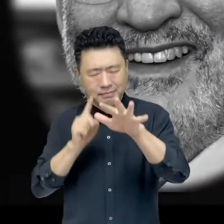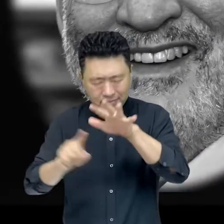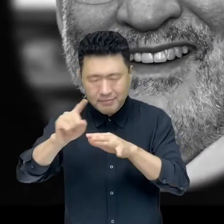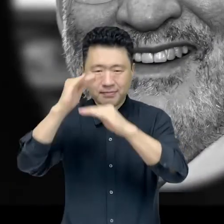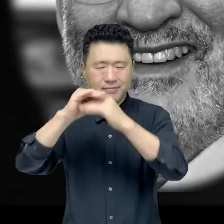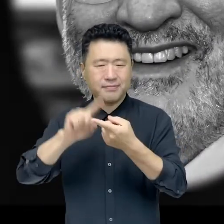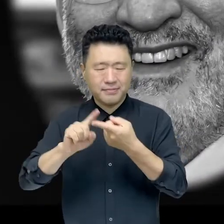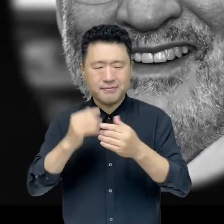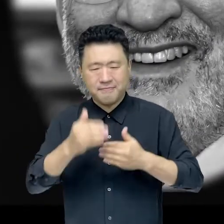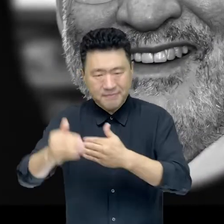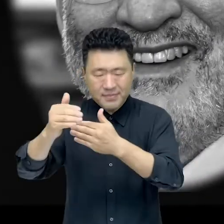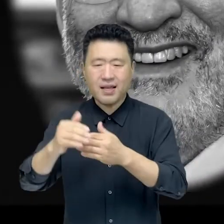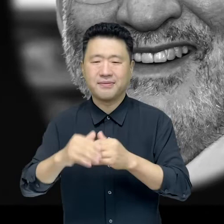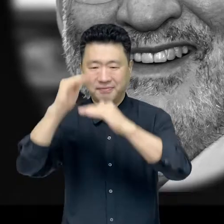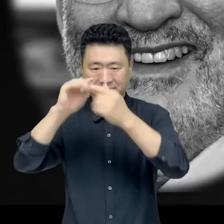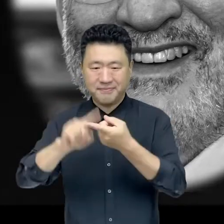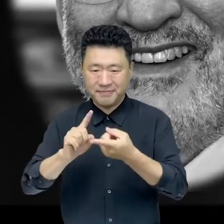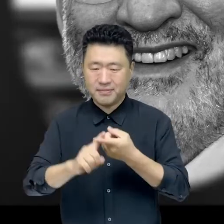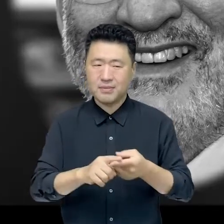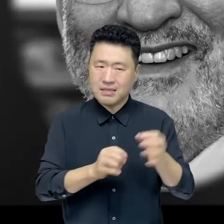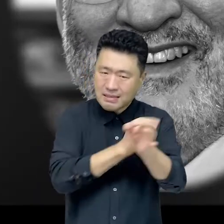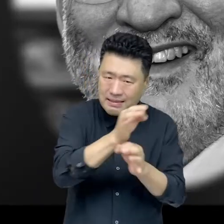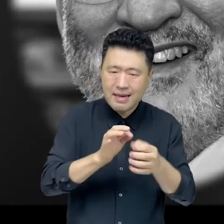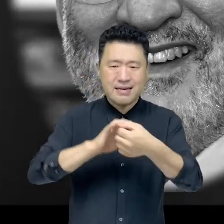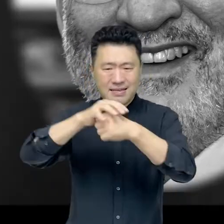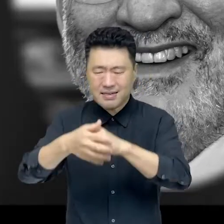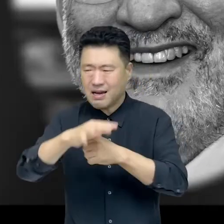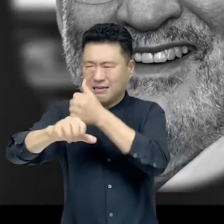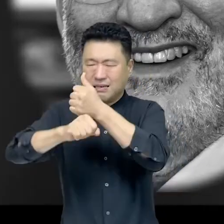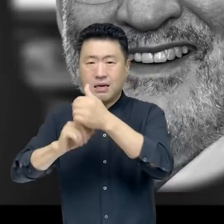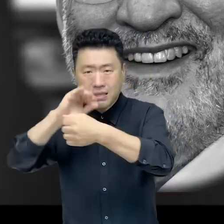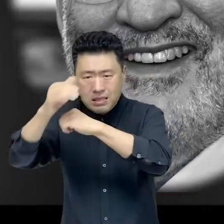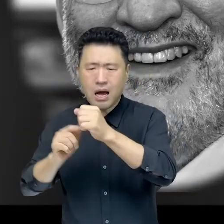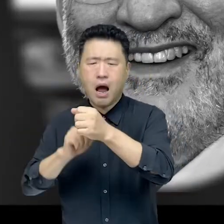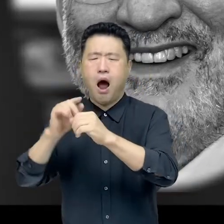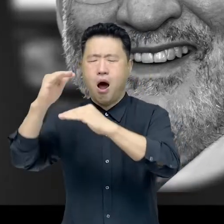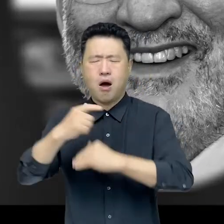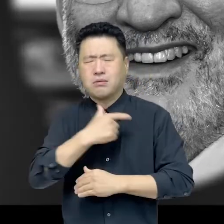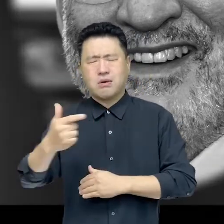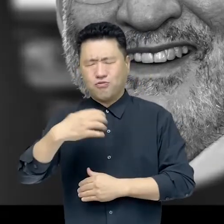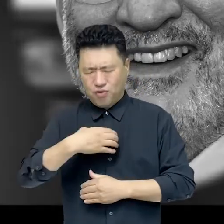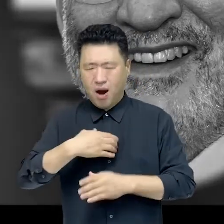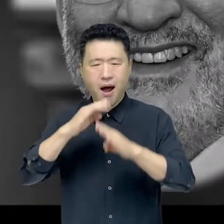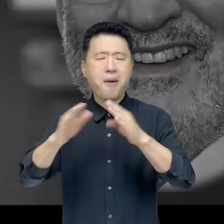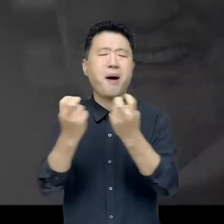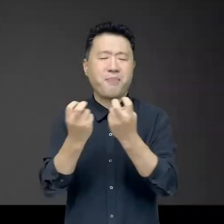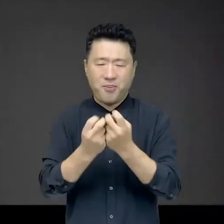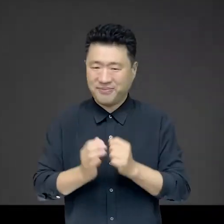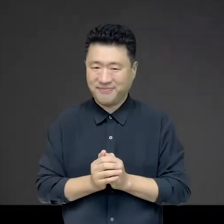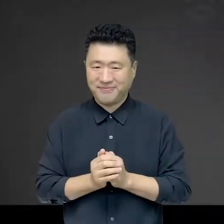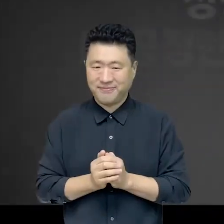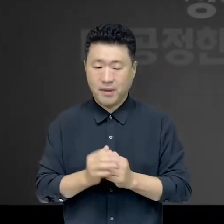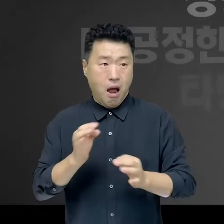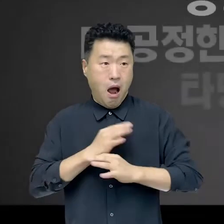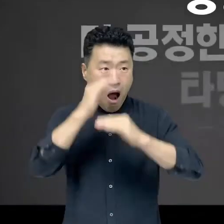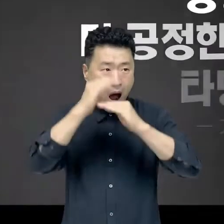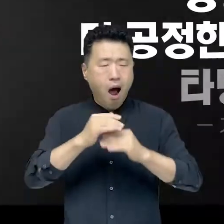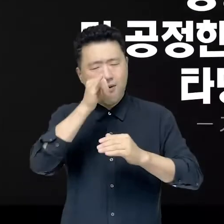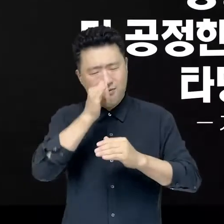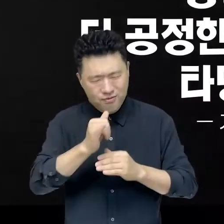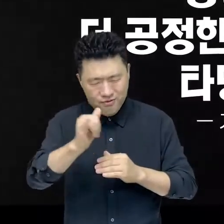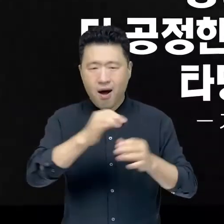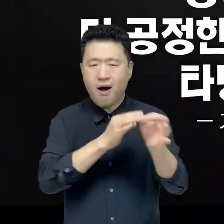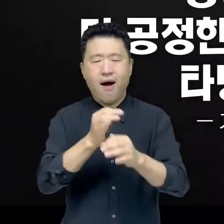진보적 자본주의론, 금융화, 세계화, 독점화된 시대의 위기와 그 해법.